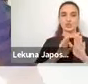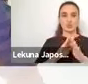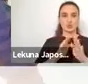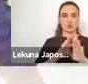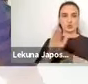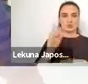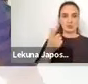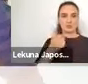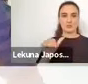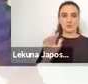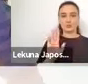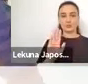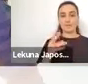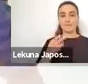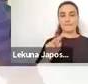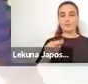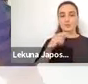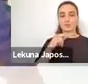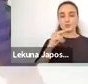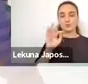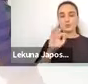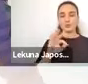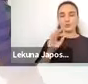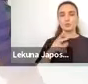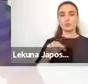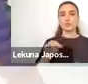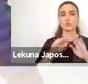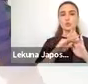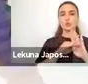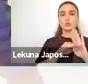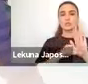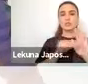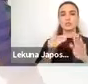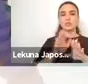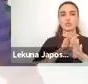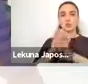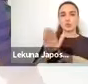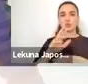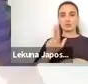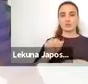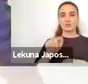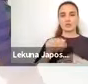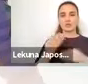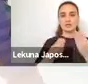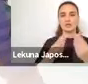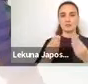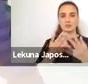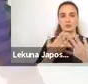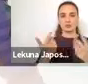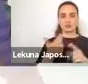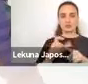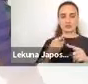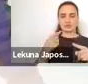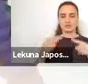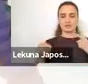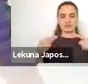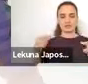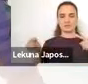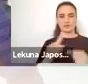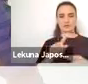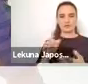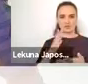ამაზე აქცენტს ვაკეთებ, იმიტომ რომ ინსტრუქციის შესრულება და წაწღოლით თამაში ძალიან სხვადასხვა რამ არის,